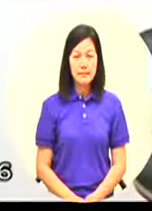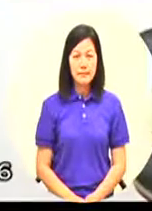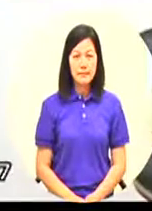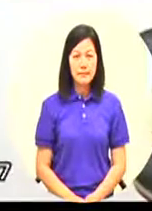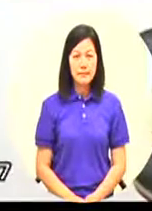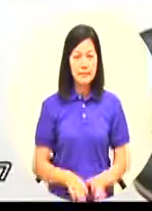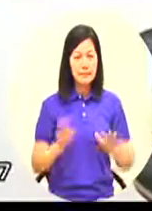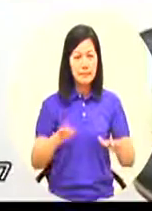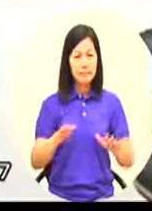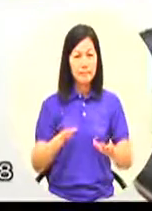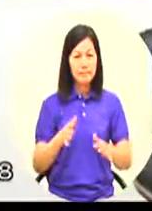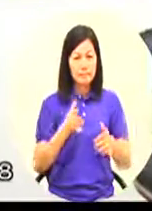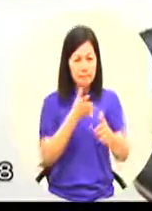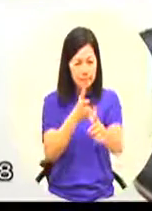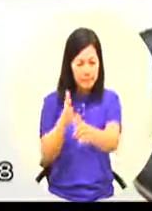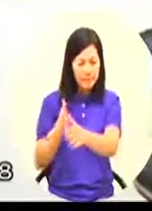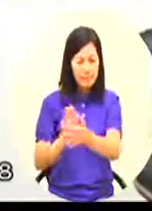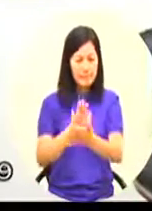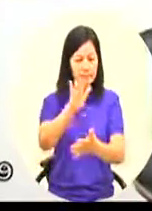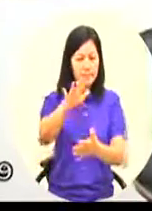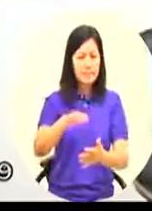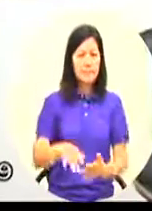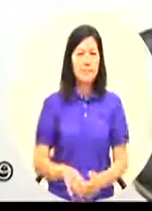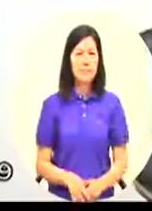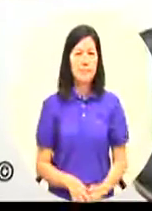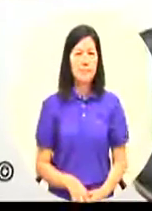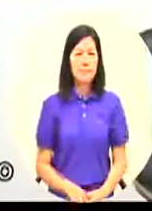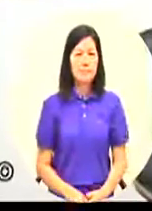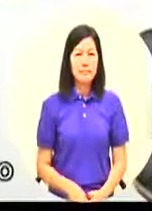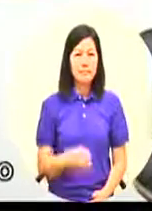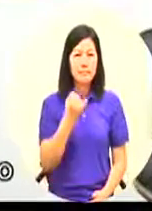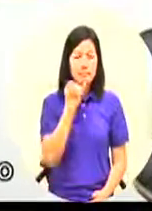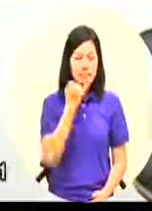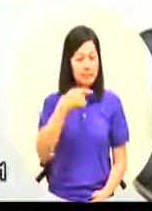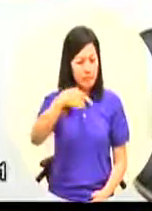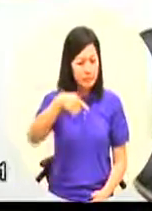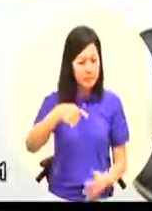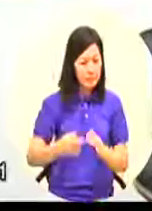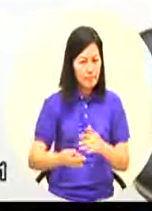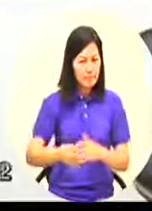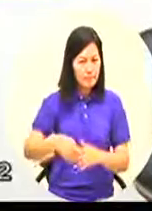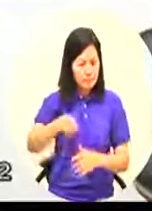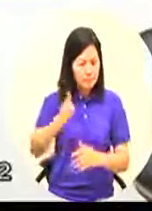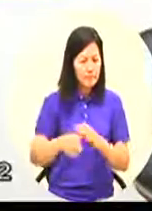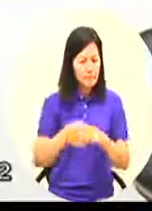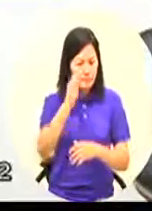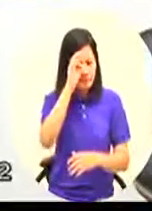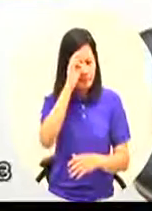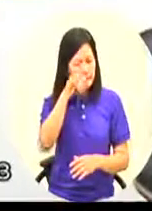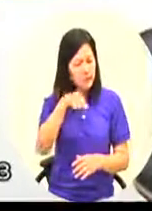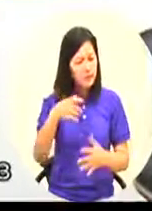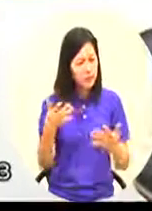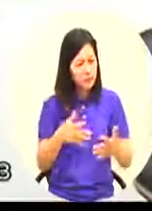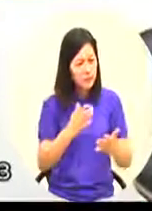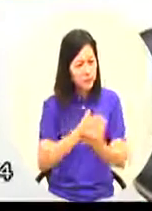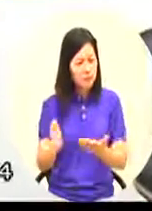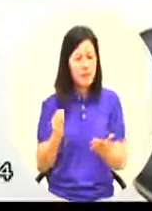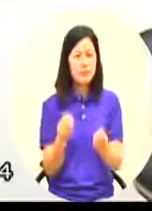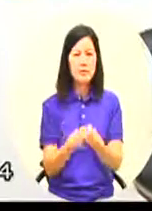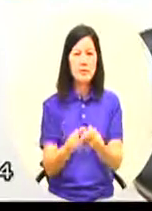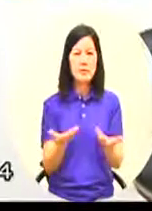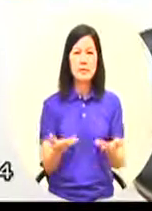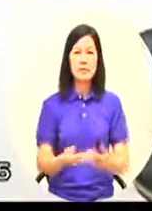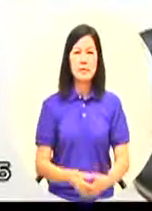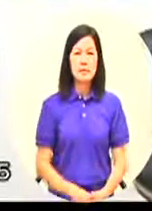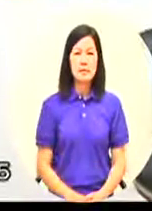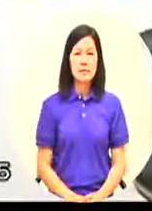今天的质询以后，检举这边赶快去看看这个问题怎么去解决。